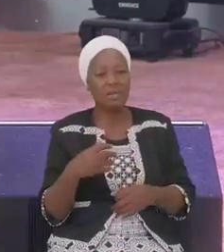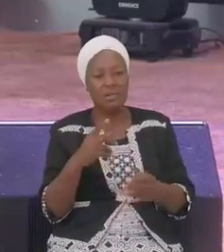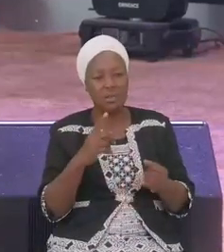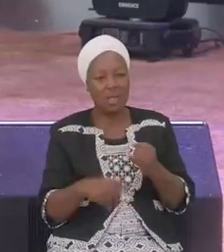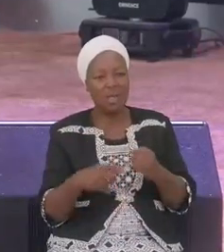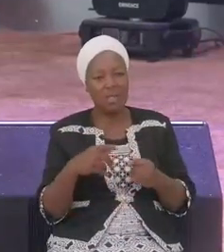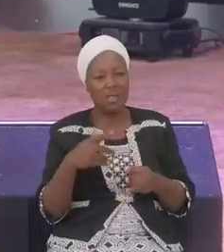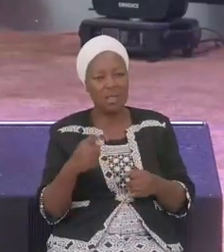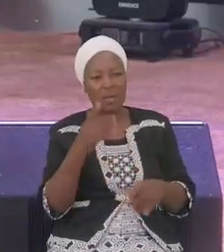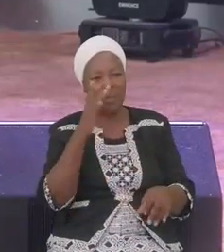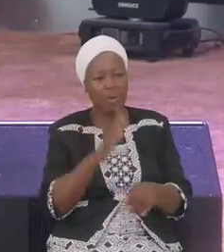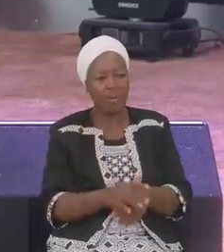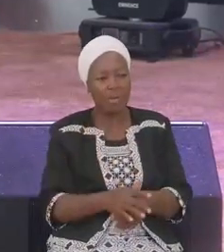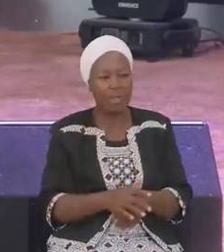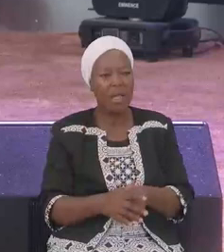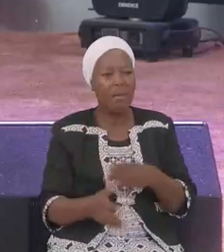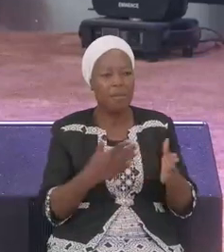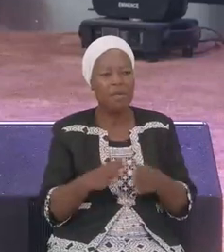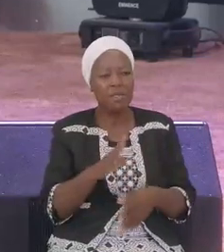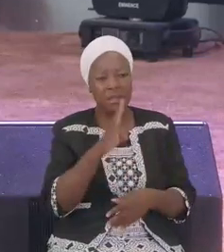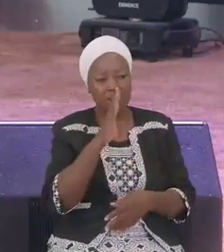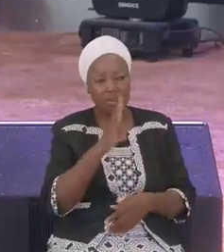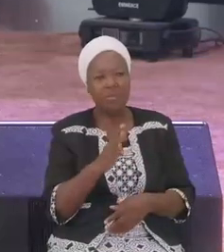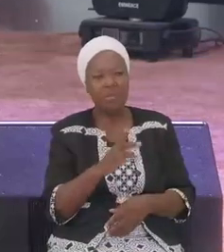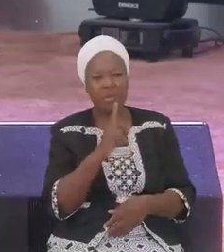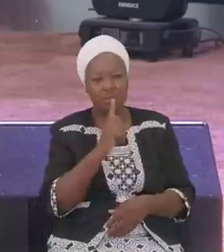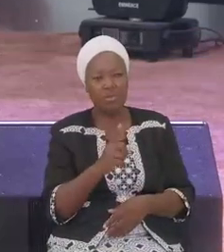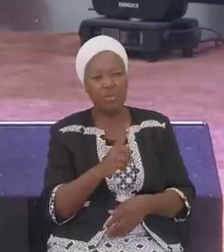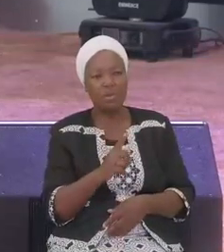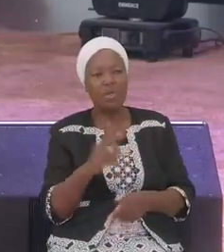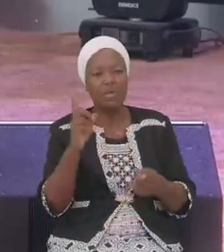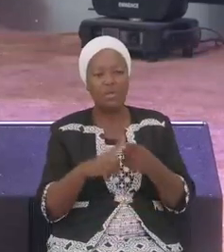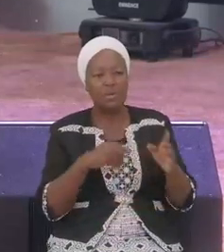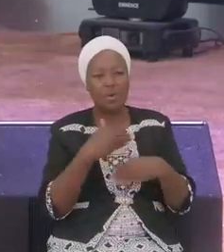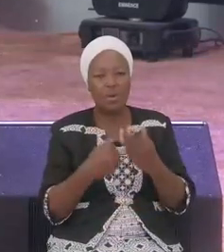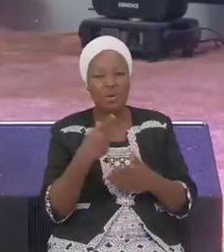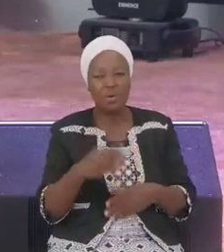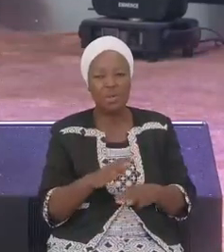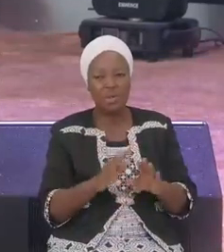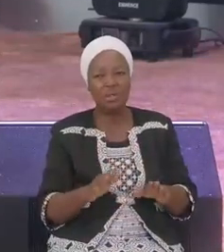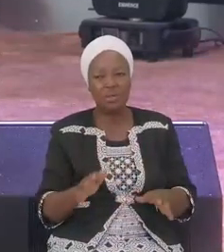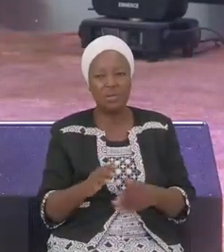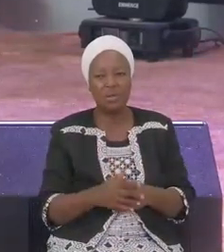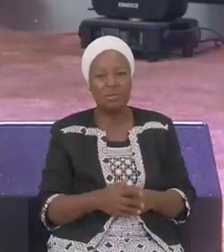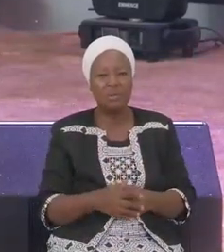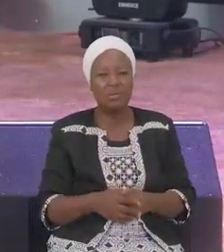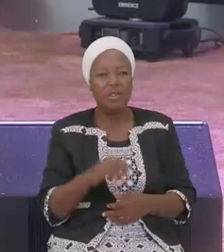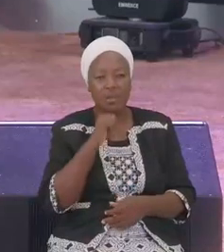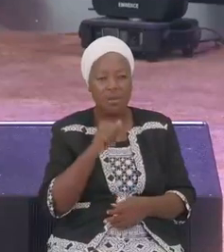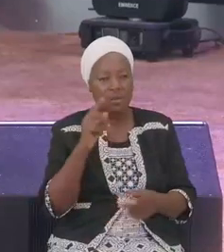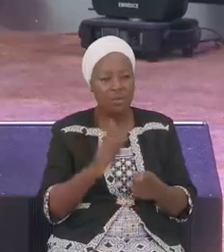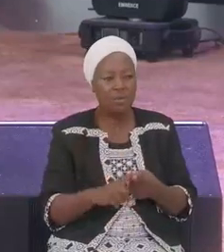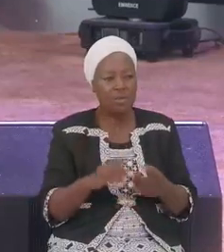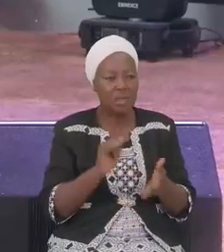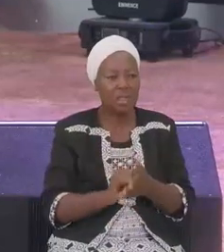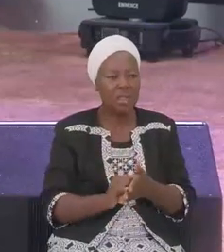la promesse soit assurée à toute la postérité. C'est pas la foi. Pour que la promesse soit assurée à